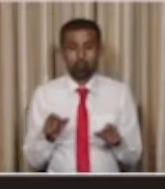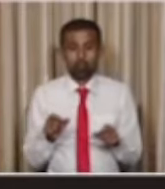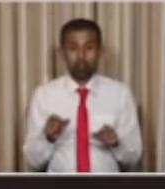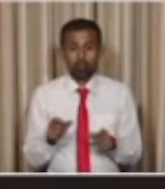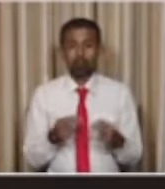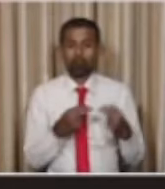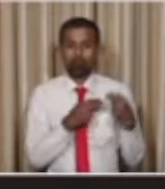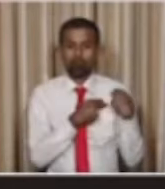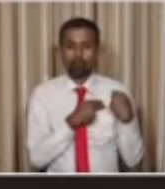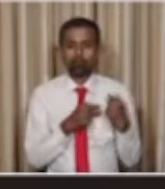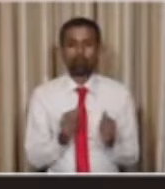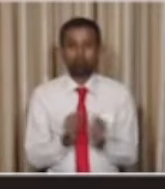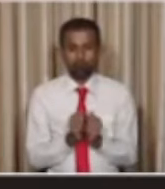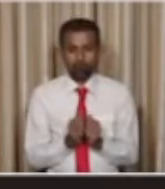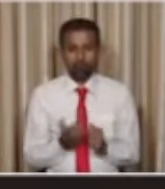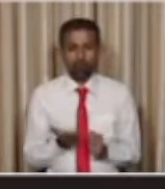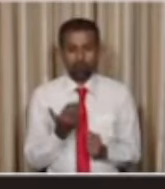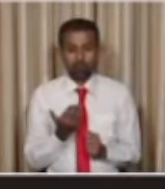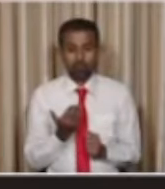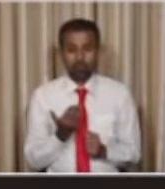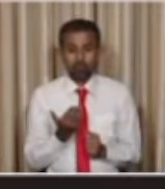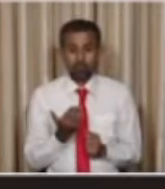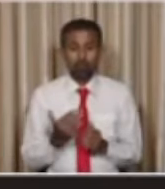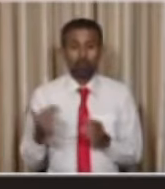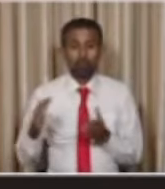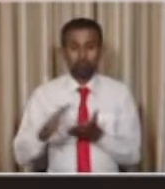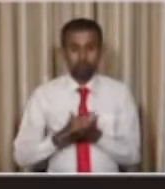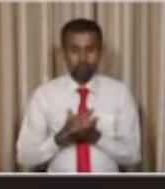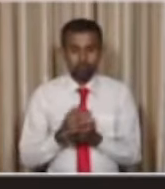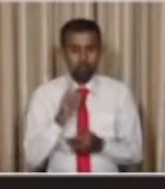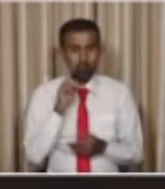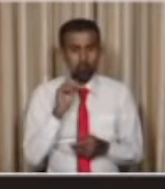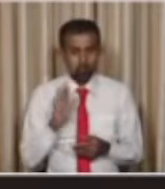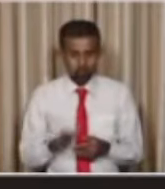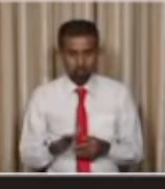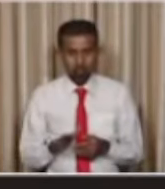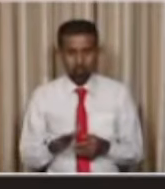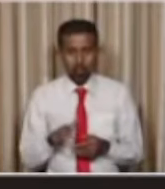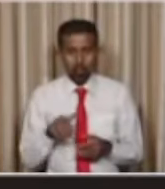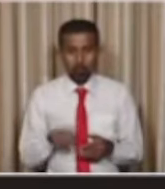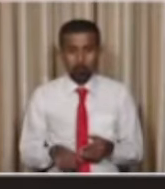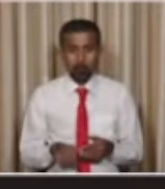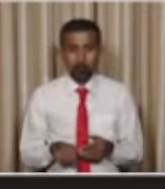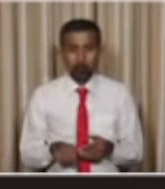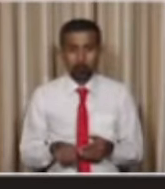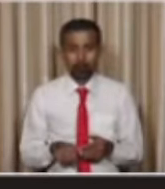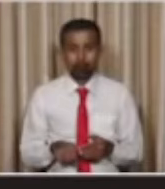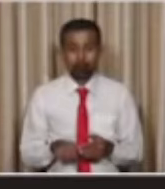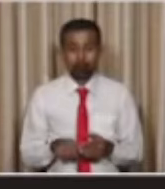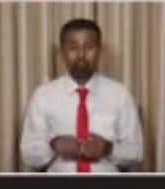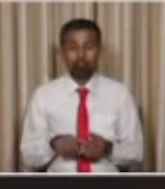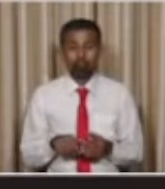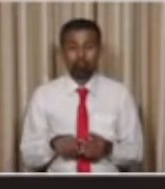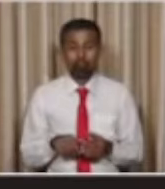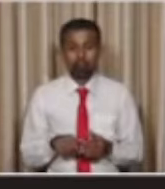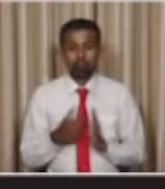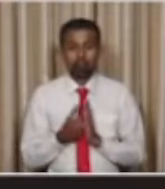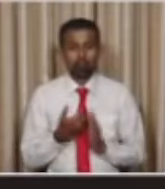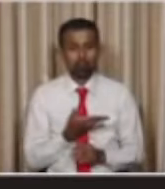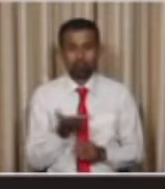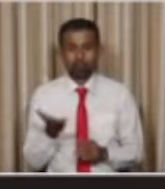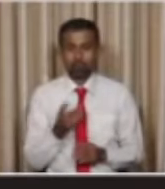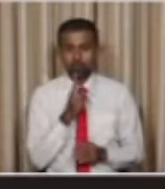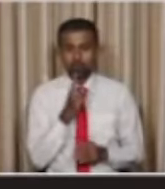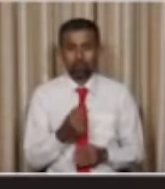වඩාත් වගකීමෙන් කටයුතු කරන ඇතැයිද ඒ සඳහා ඔවුන්ගේ සහයෝගය අපේක්ෂා කරන බවද මේ කරන බවද මේ කරු සභාවට